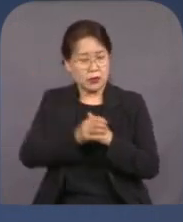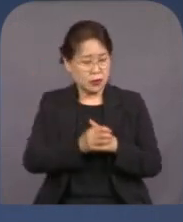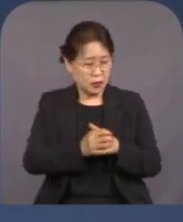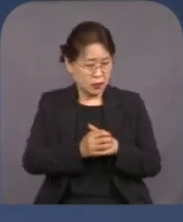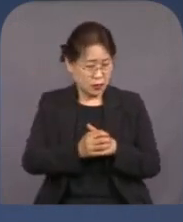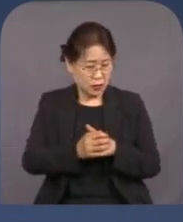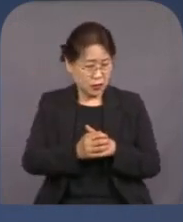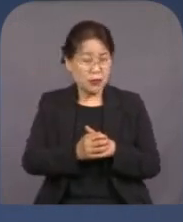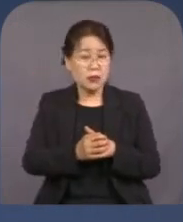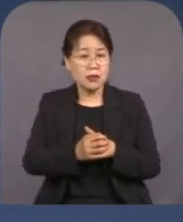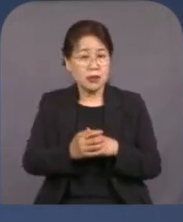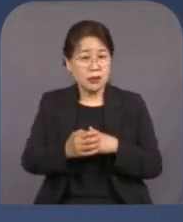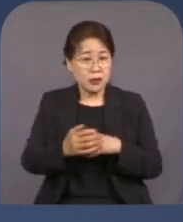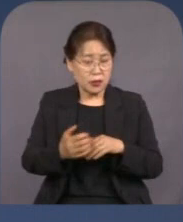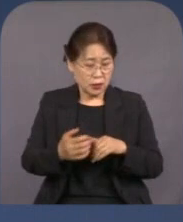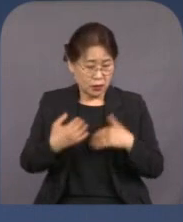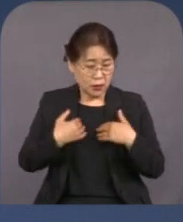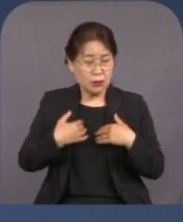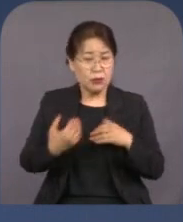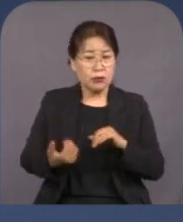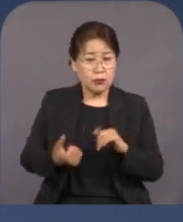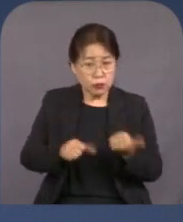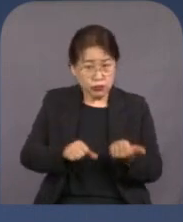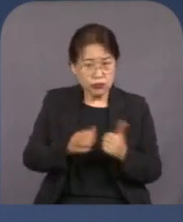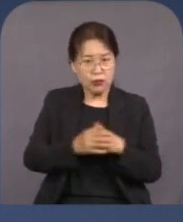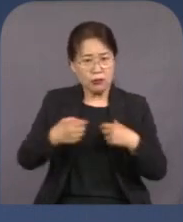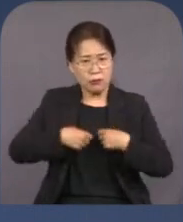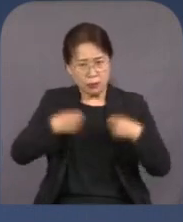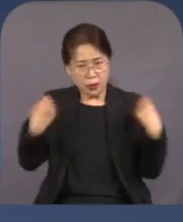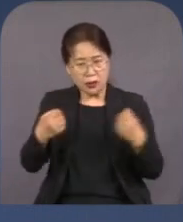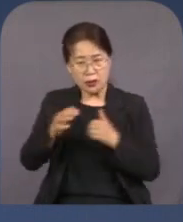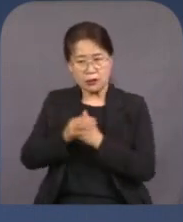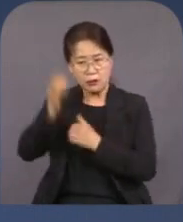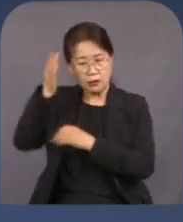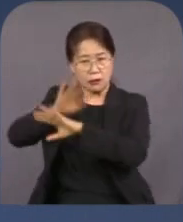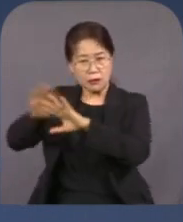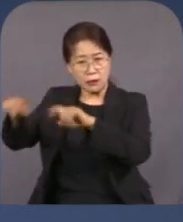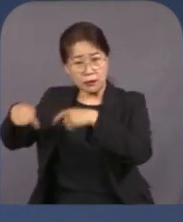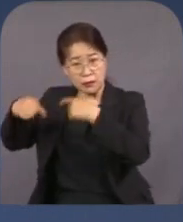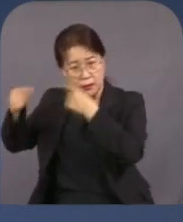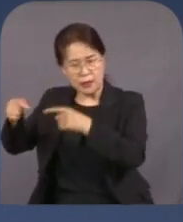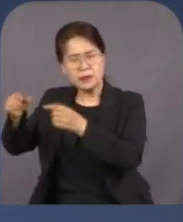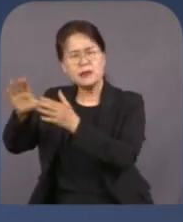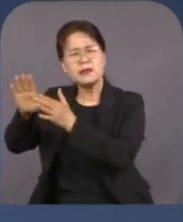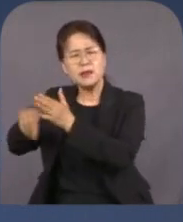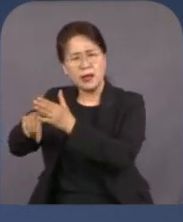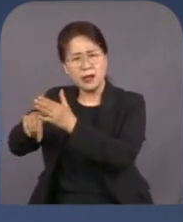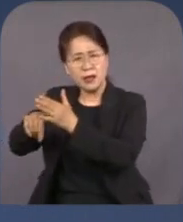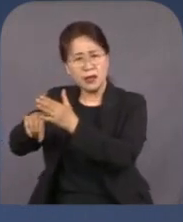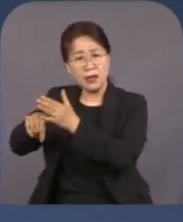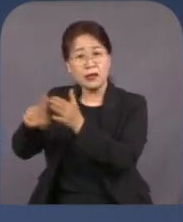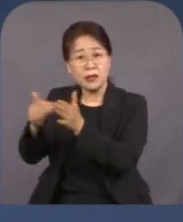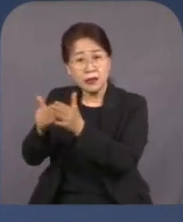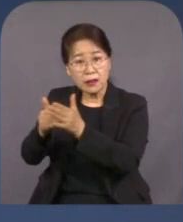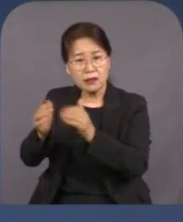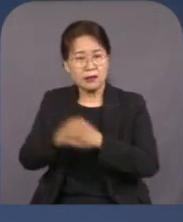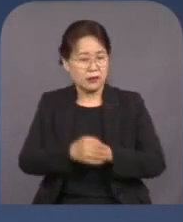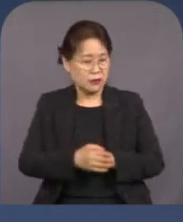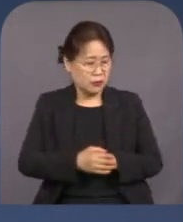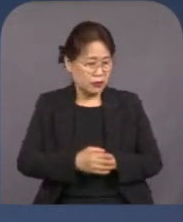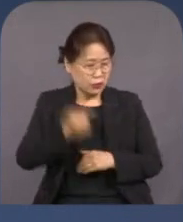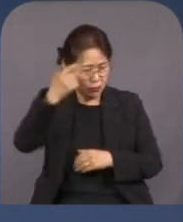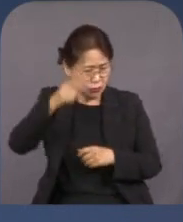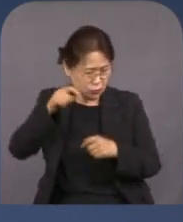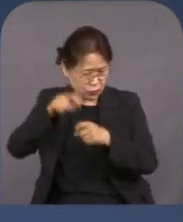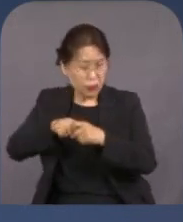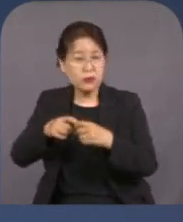벗고이 땅을 떠나는 날 여러분 영적인 전쟁은 끝이 나는 것입니다 뿐만 아니라 우리의 영적인